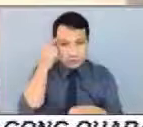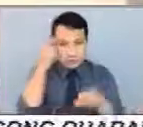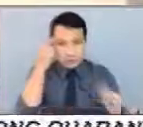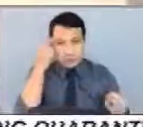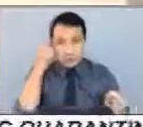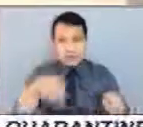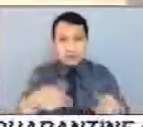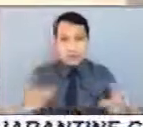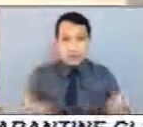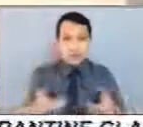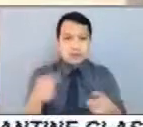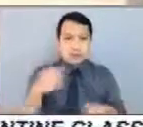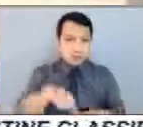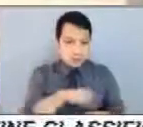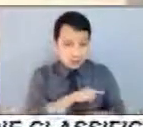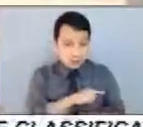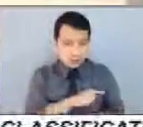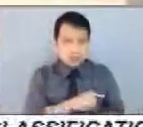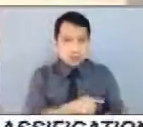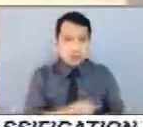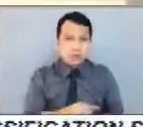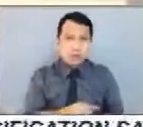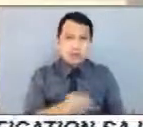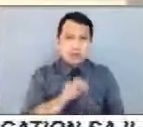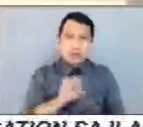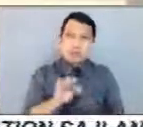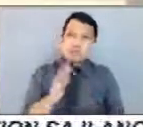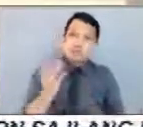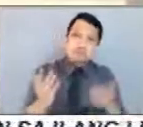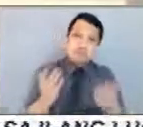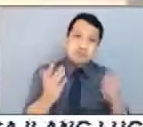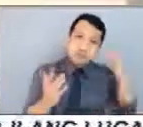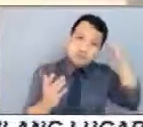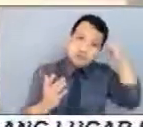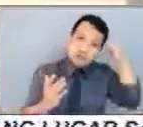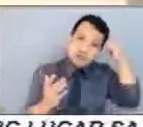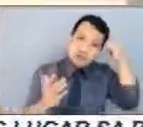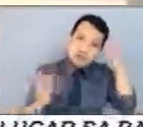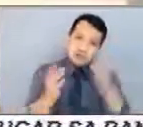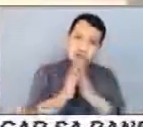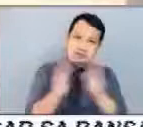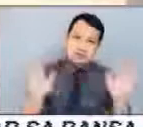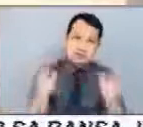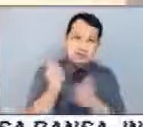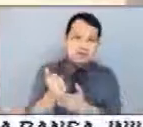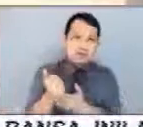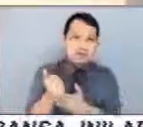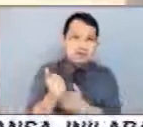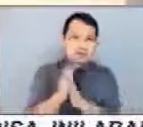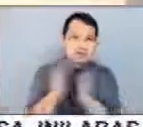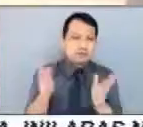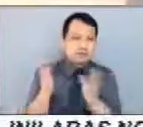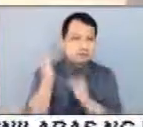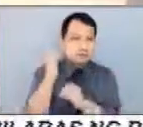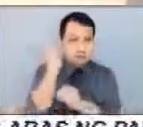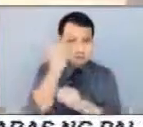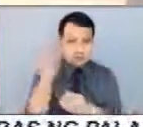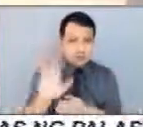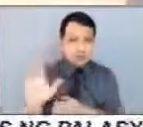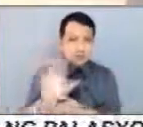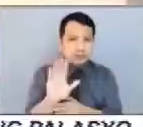Watchlisted drug personality naman, kalaboso sa isang motorshop sa Pateros. At number